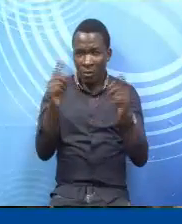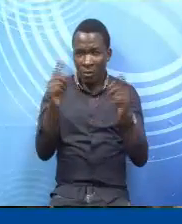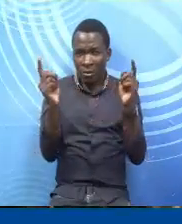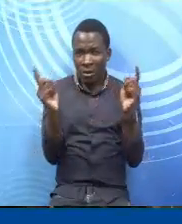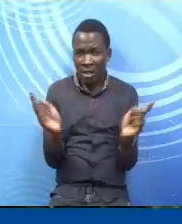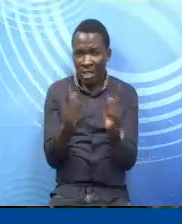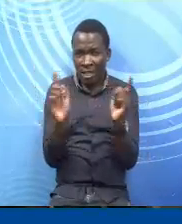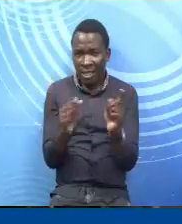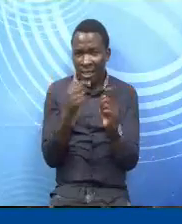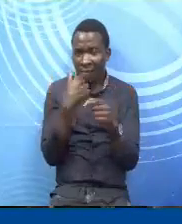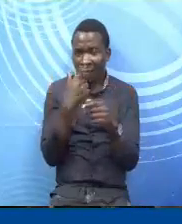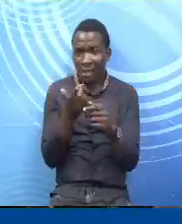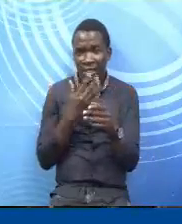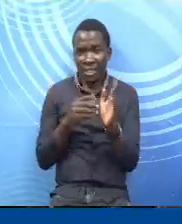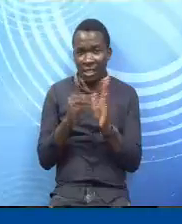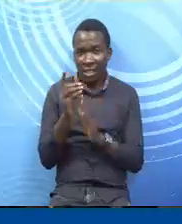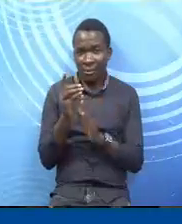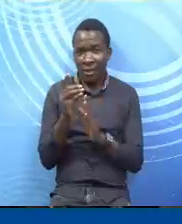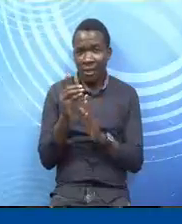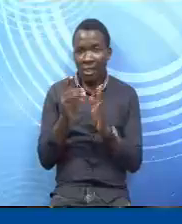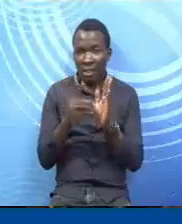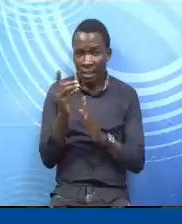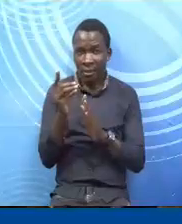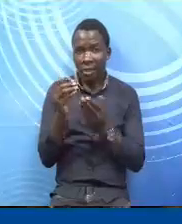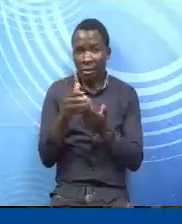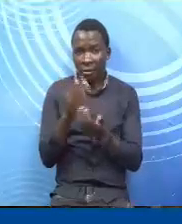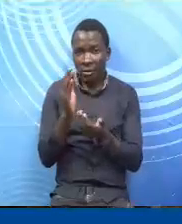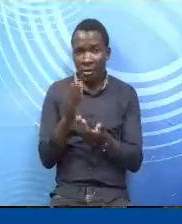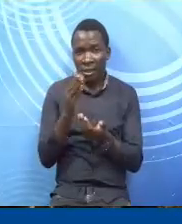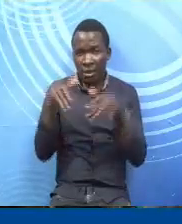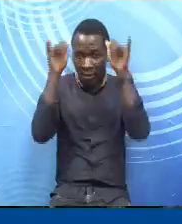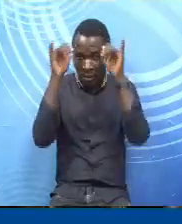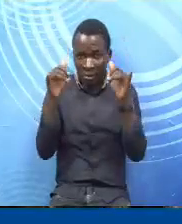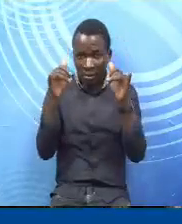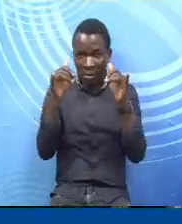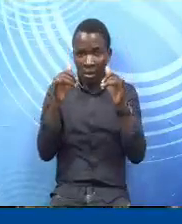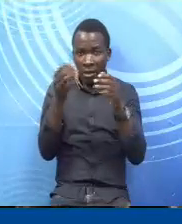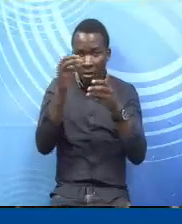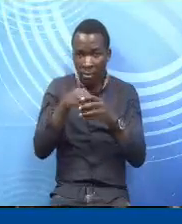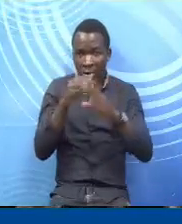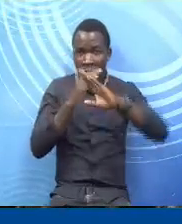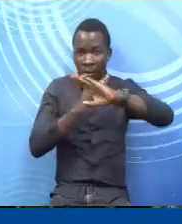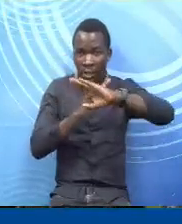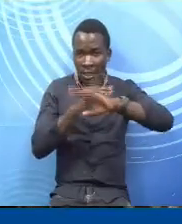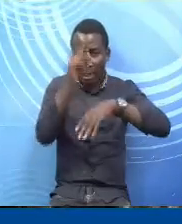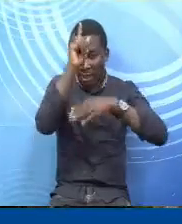akavuga ngo reka niyubake no korora ibyo bibamo kugira ngo birinde abaturage imibereho mibi cyane ko buri wese yicaye agatekereza avuga ati nanywa ku